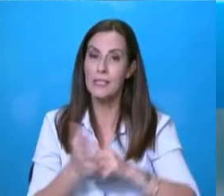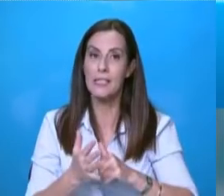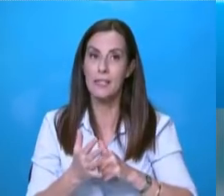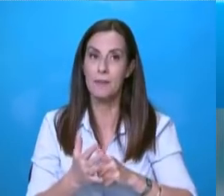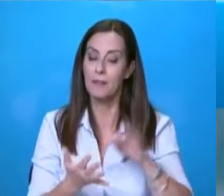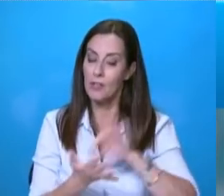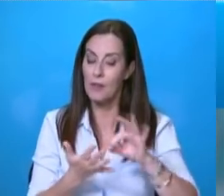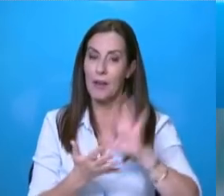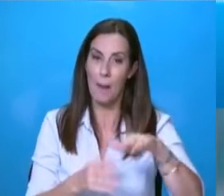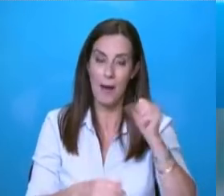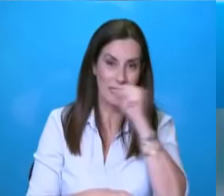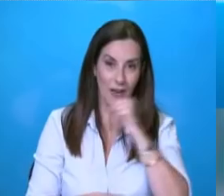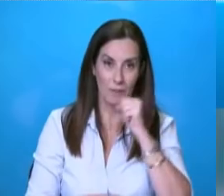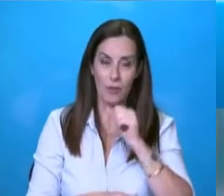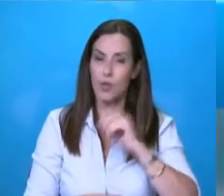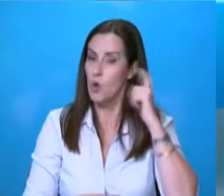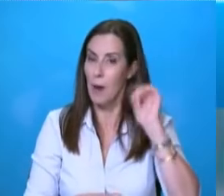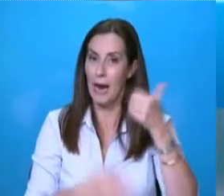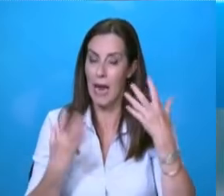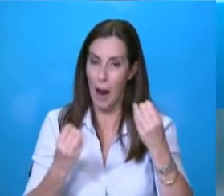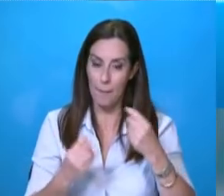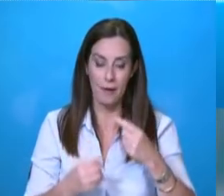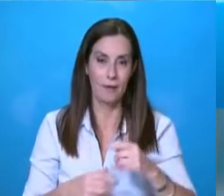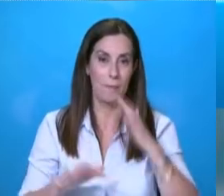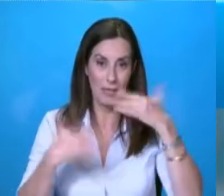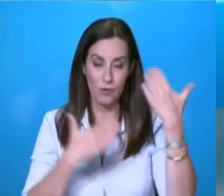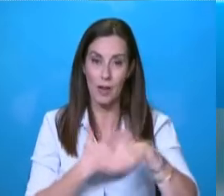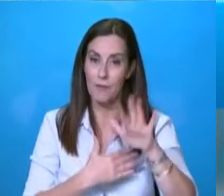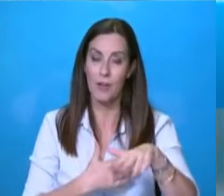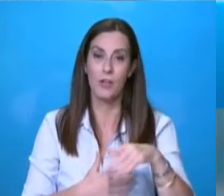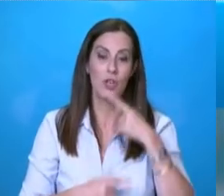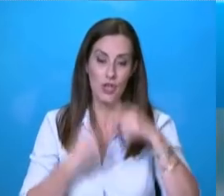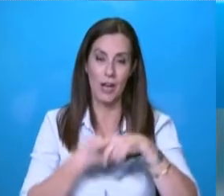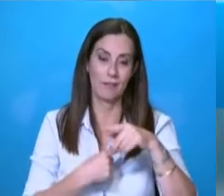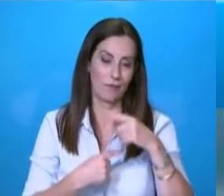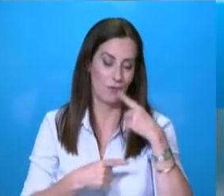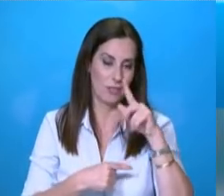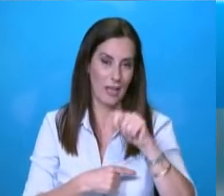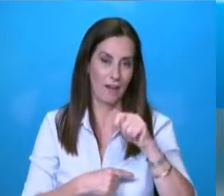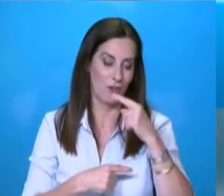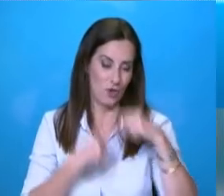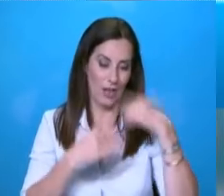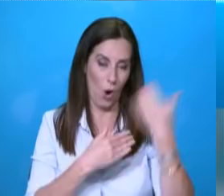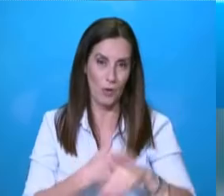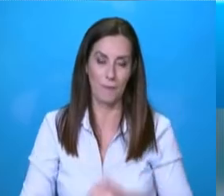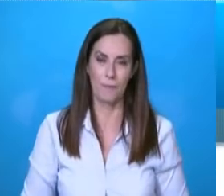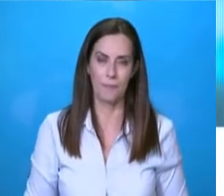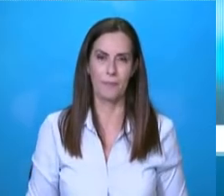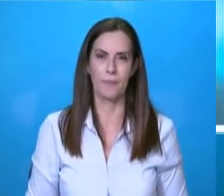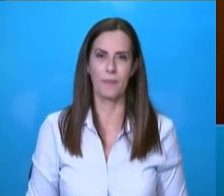היוצרים והמבצעים המושמעים ביותר של העשור החולף, וגם של שנת תשע"ט, שני נחשוני, עם